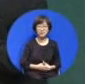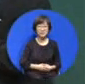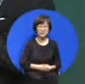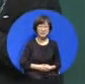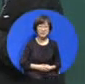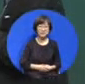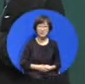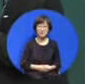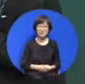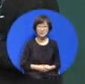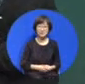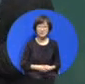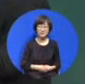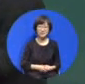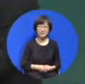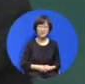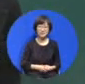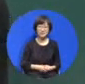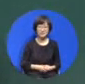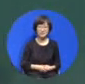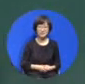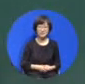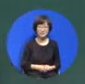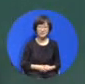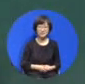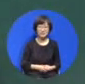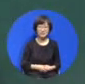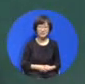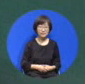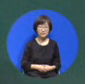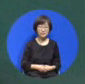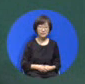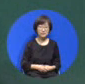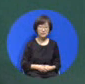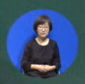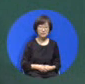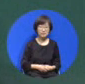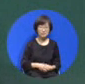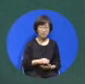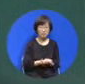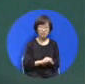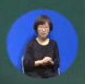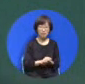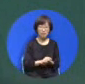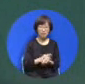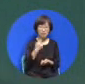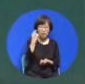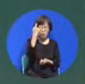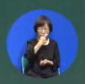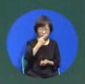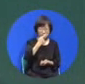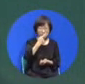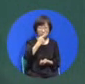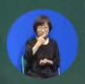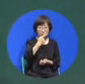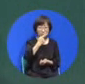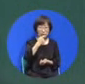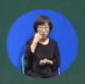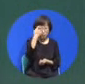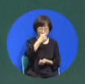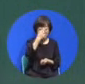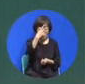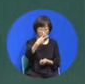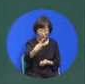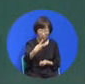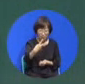way. 굉장한 하나님이 주시는 응답들을 놓치게 되는 가운데 제일로 뭘 놓치는 거